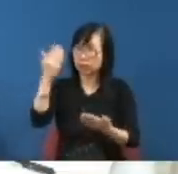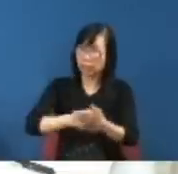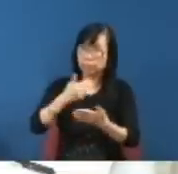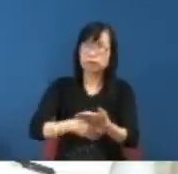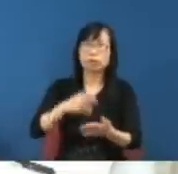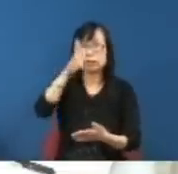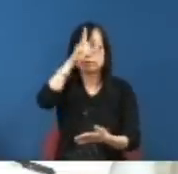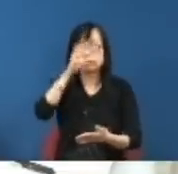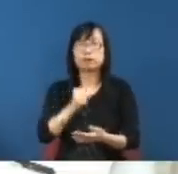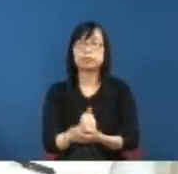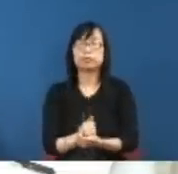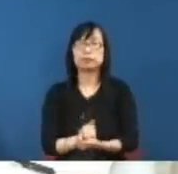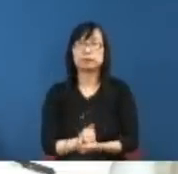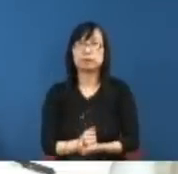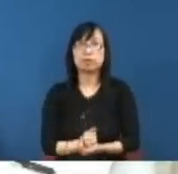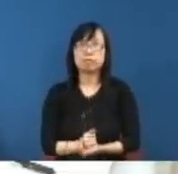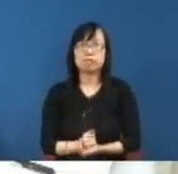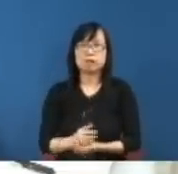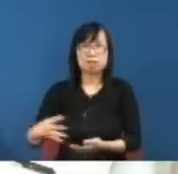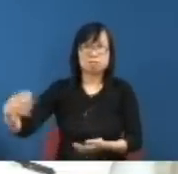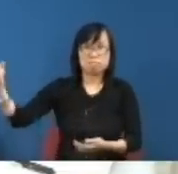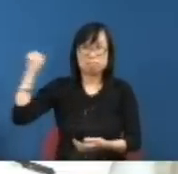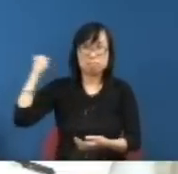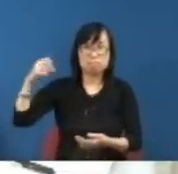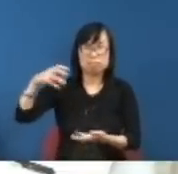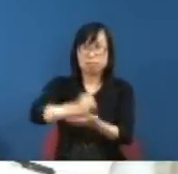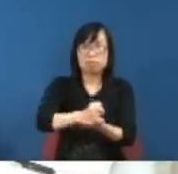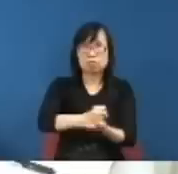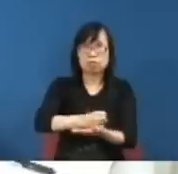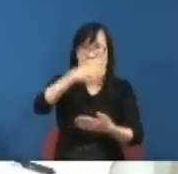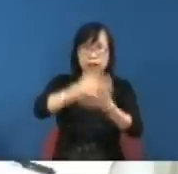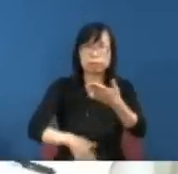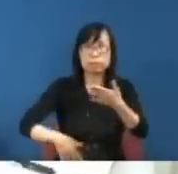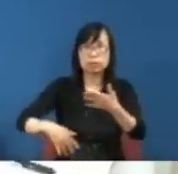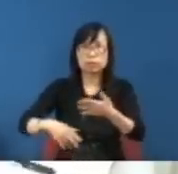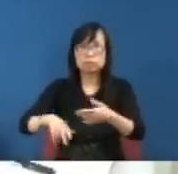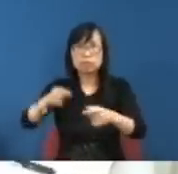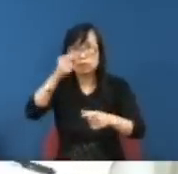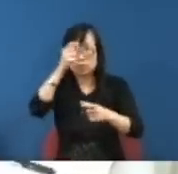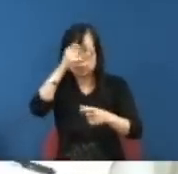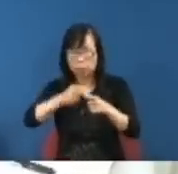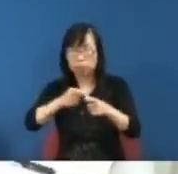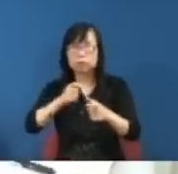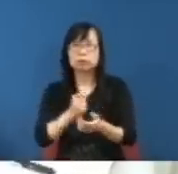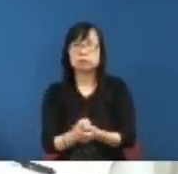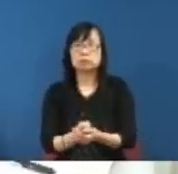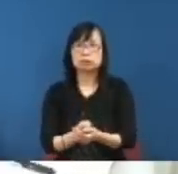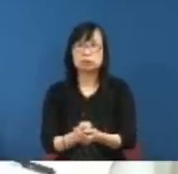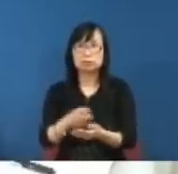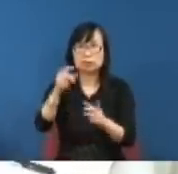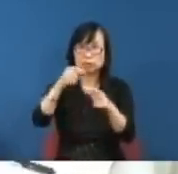咧係強制性咧係要減公務員嘅人工，令到呢、這個公司向下